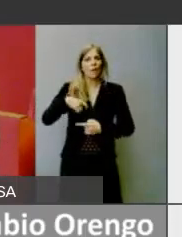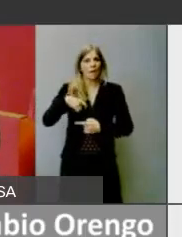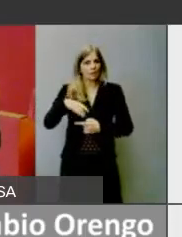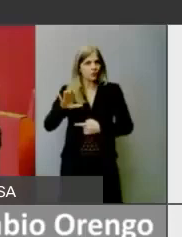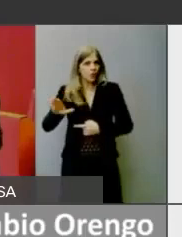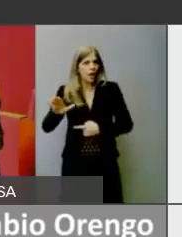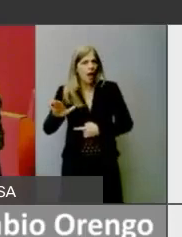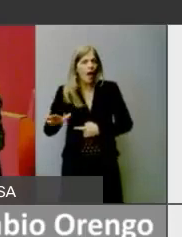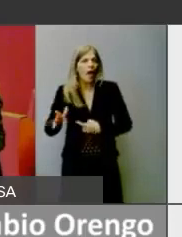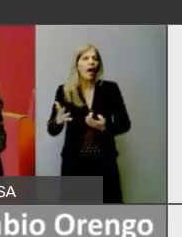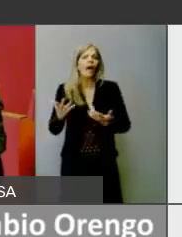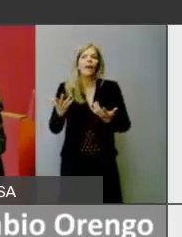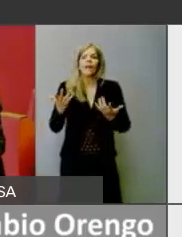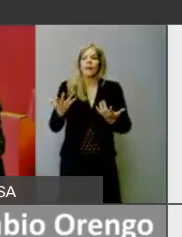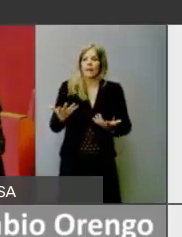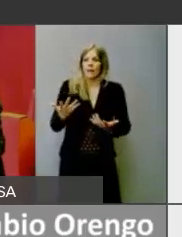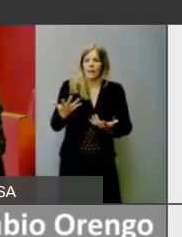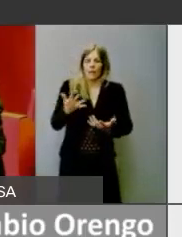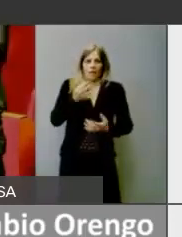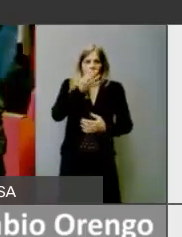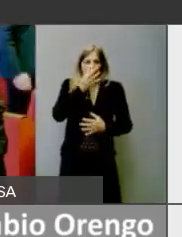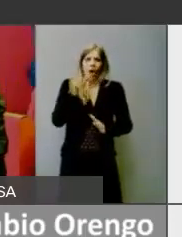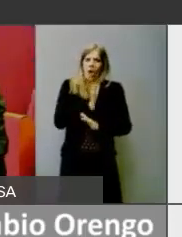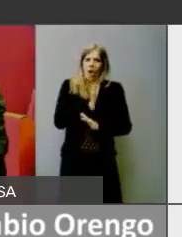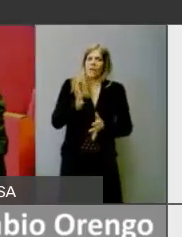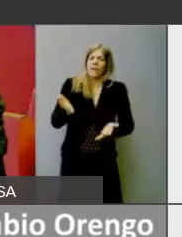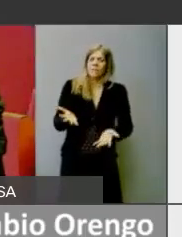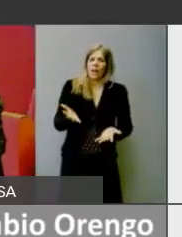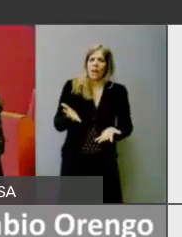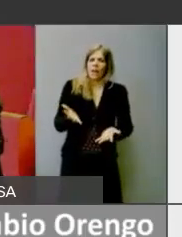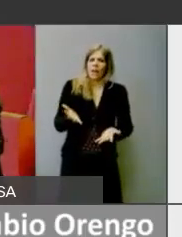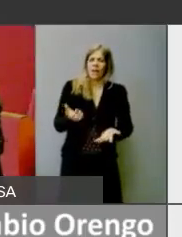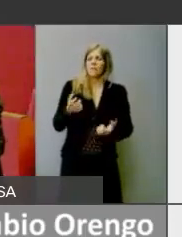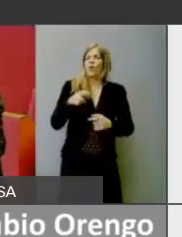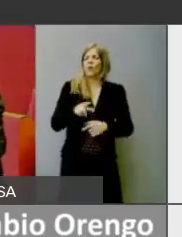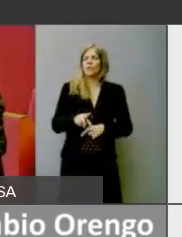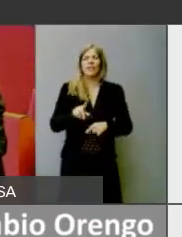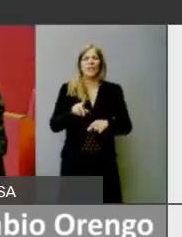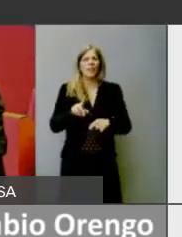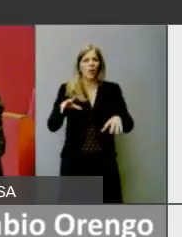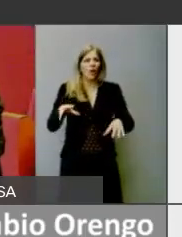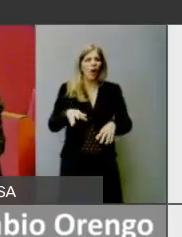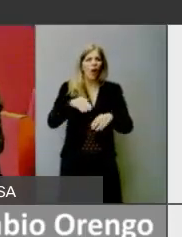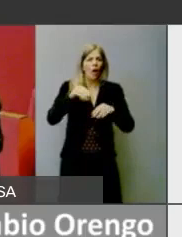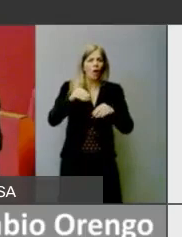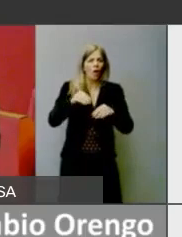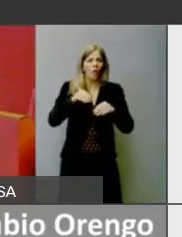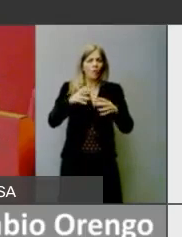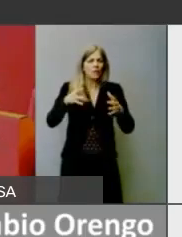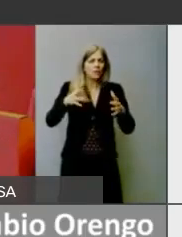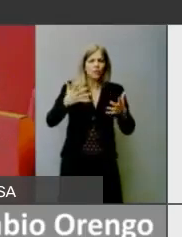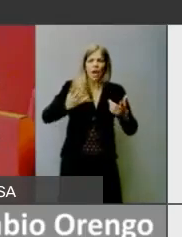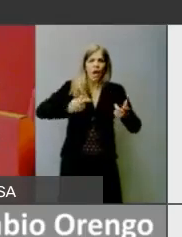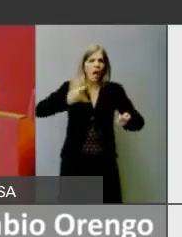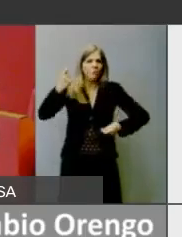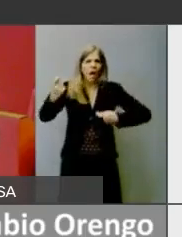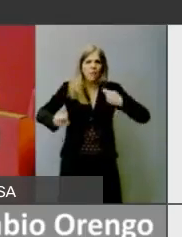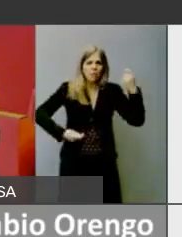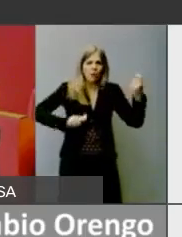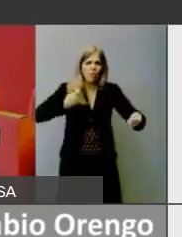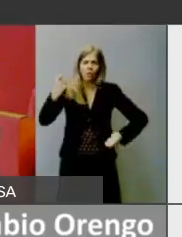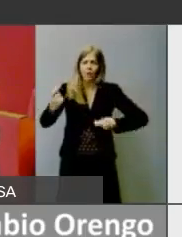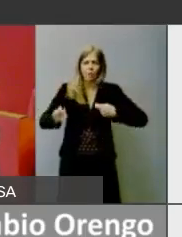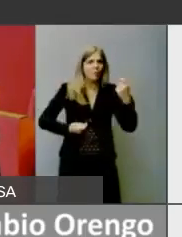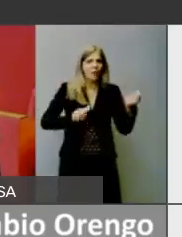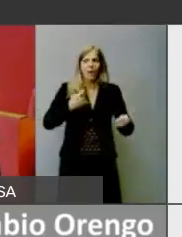anche, diciamo, burocratico, di entrare all'interno di una spirale di spese e di